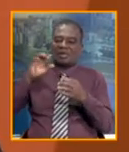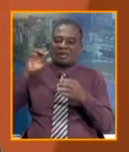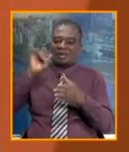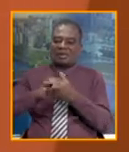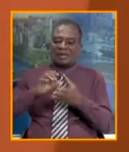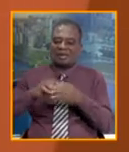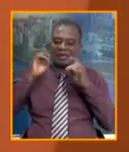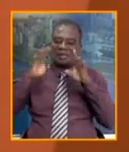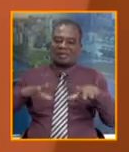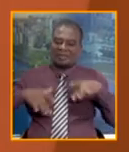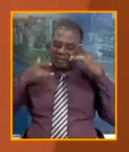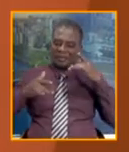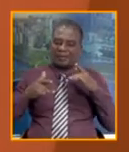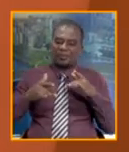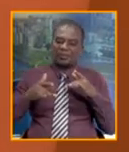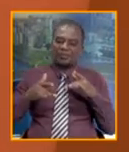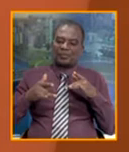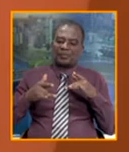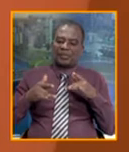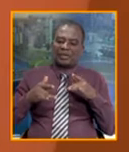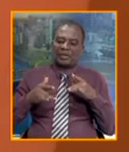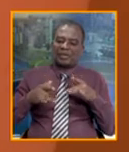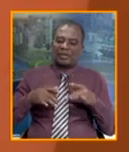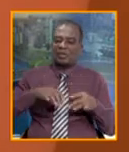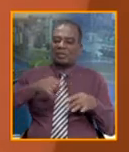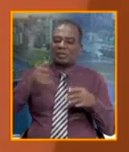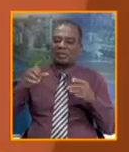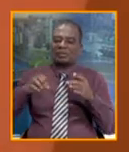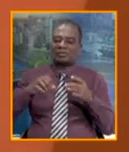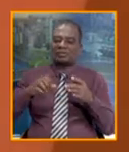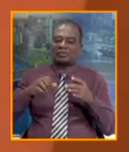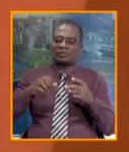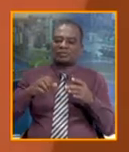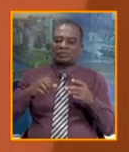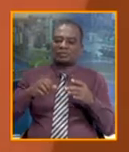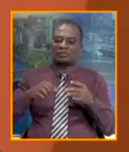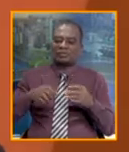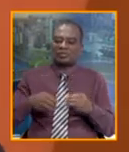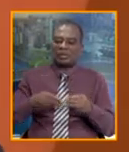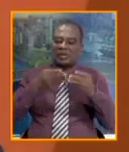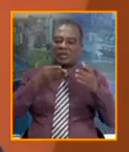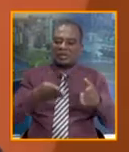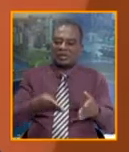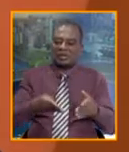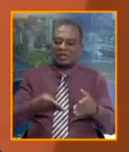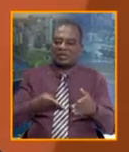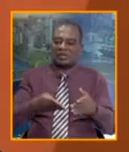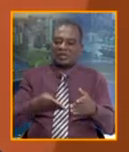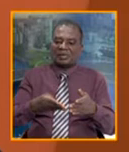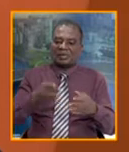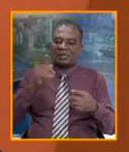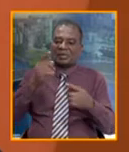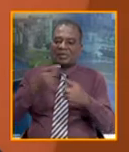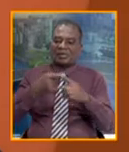pandémie de la COVID-19. En atteste, entre autres, un encours des dépôts de la clientèle passé de